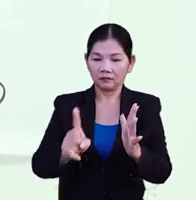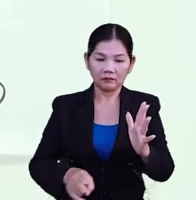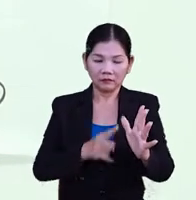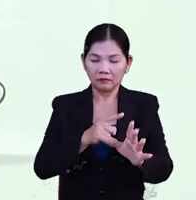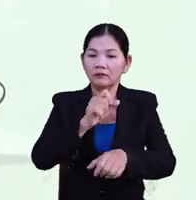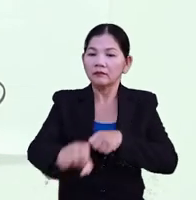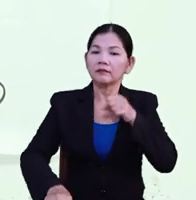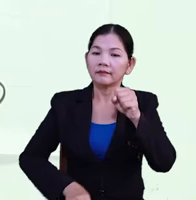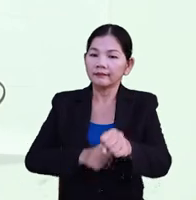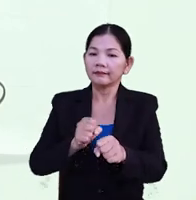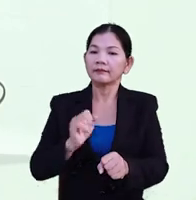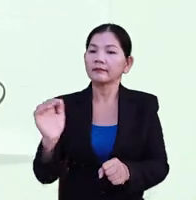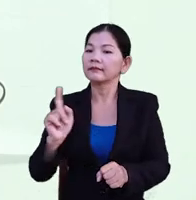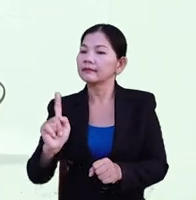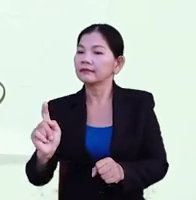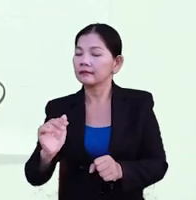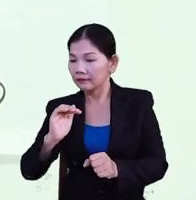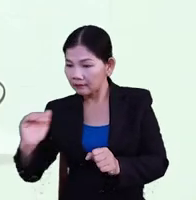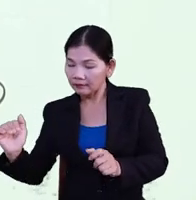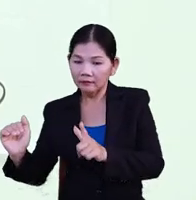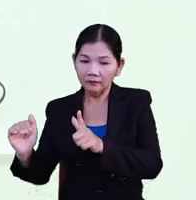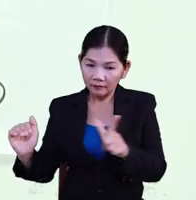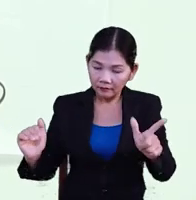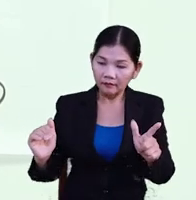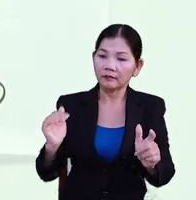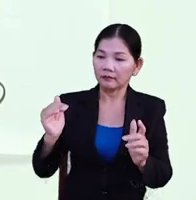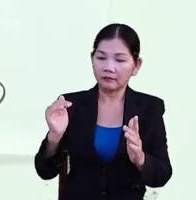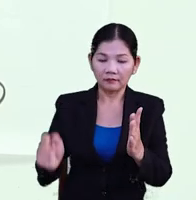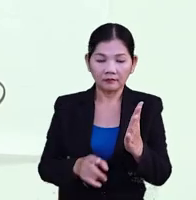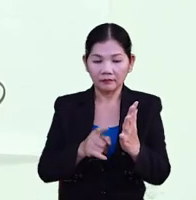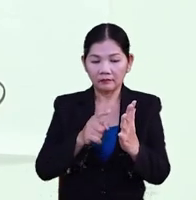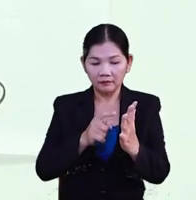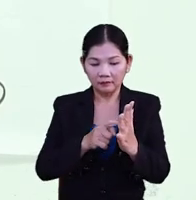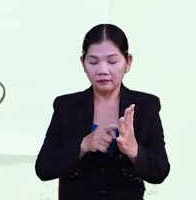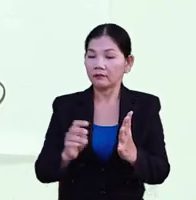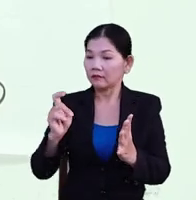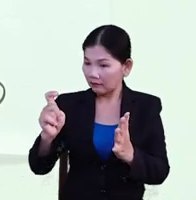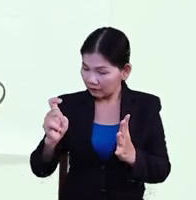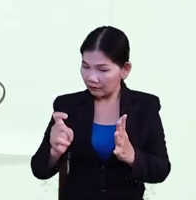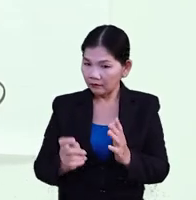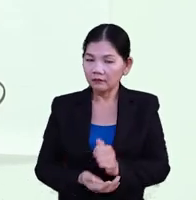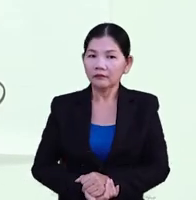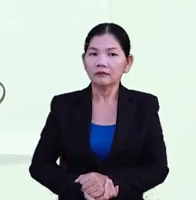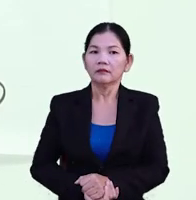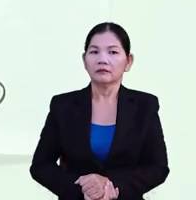ថាតើបូផាជីកនៅខាងណាសុកកូនមើលកូនមើលរូបមើលជីកនៅខាងណាសុក